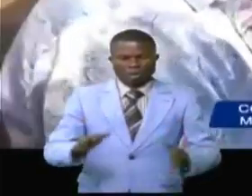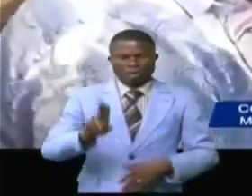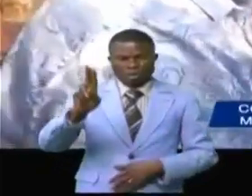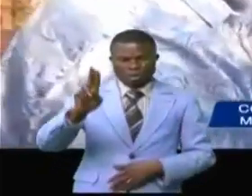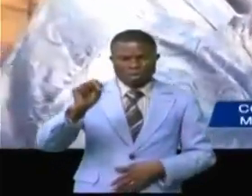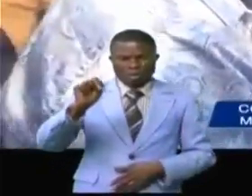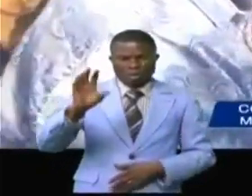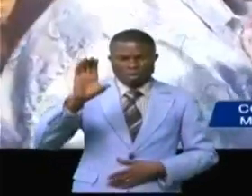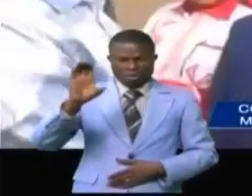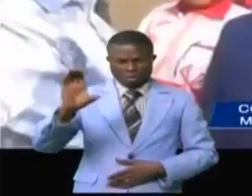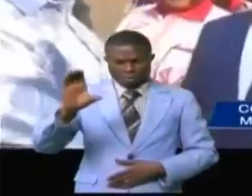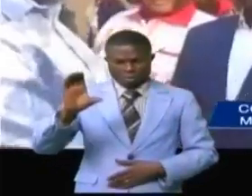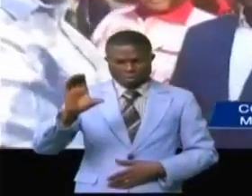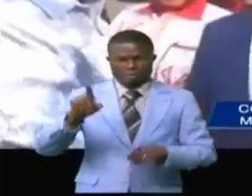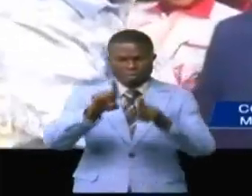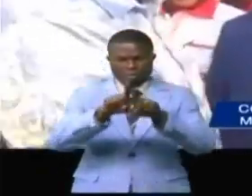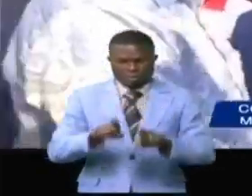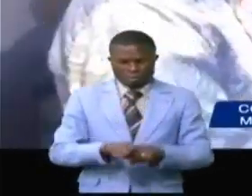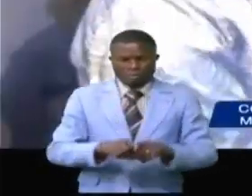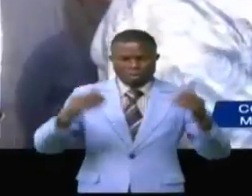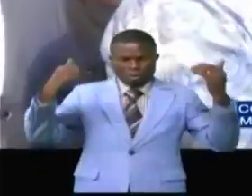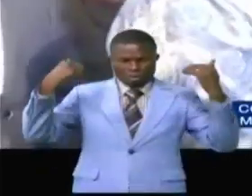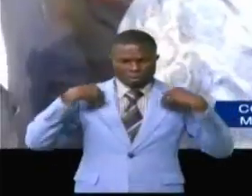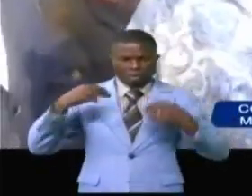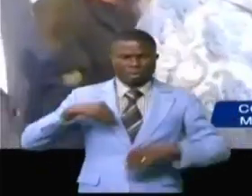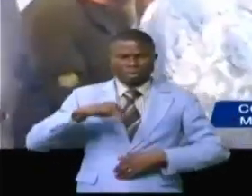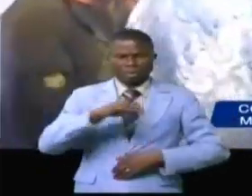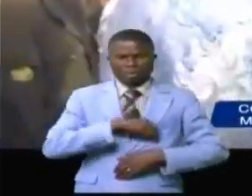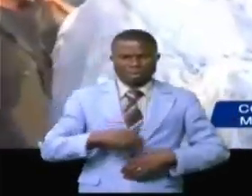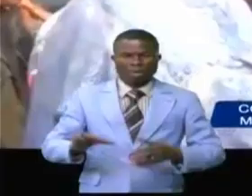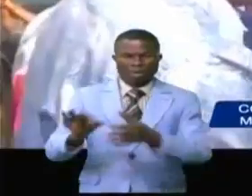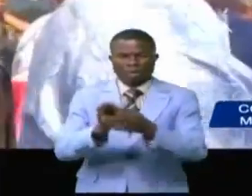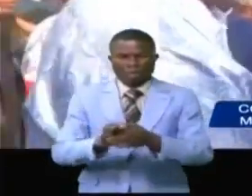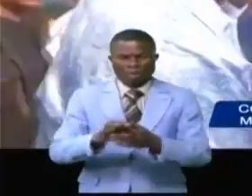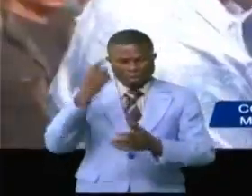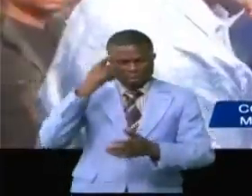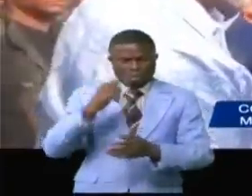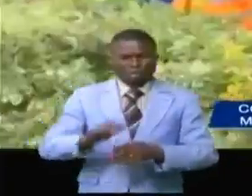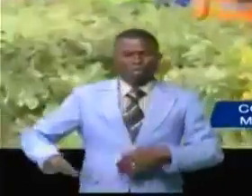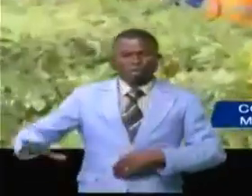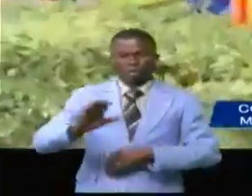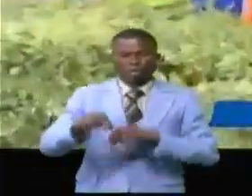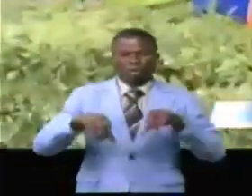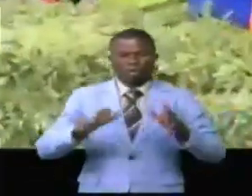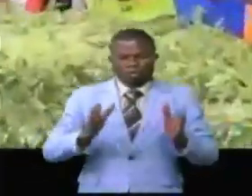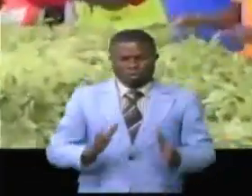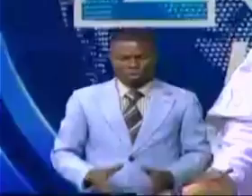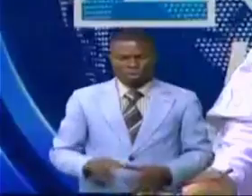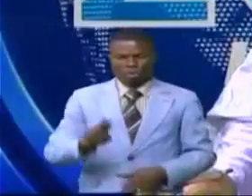Billy Kambalé, ainsi que des cadres et membres de l'Union pour la nation congolaise.